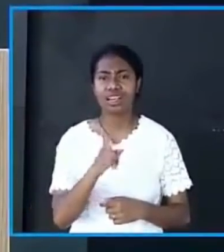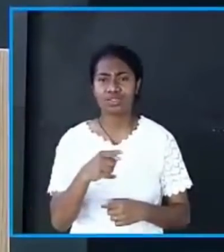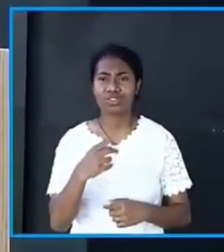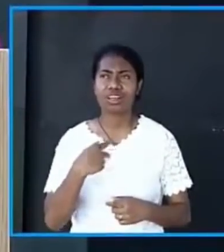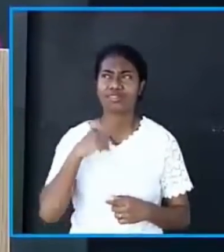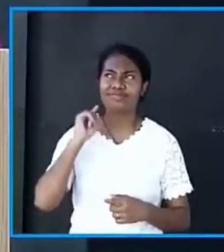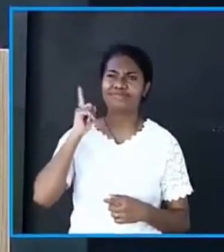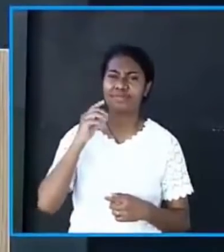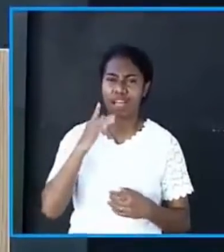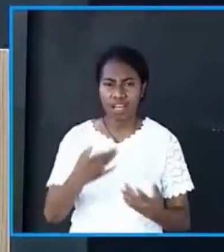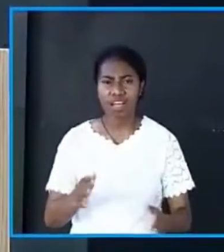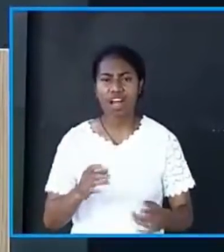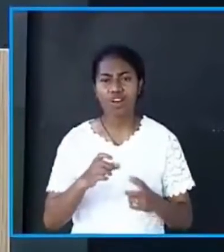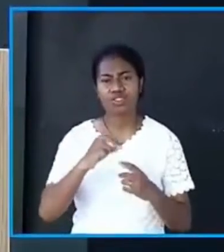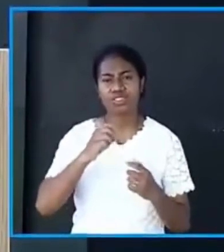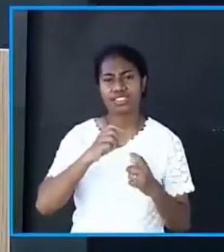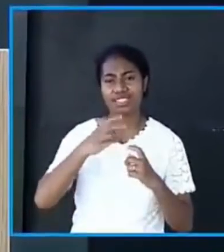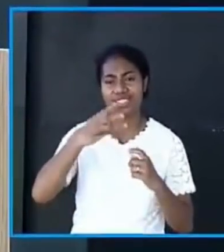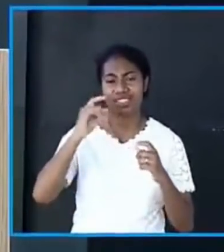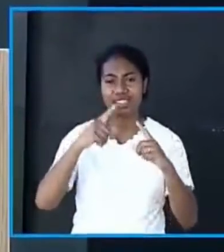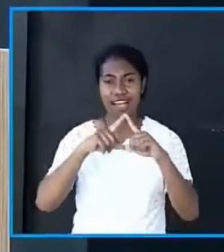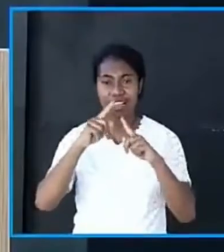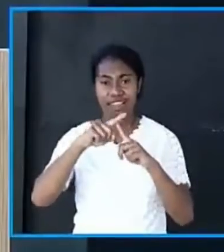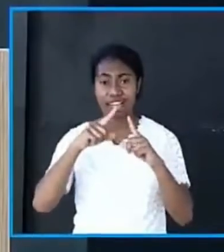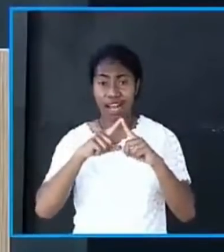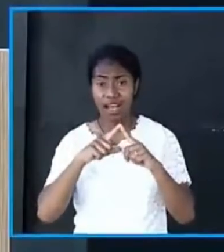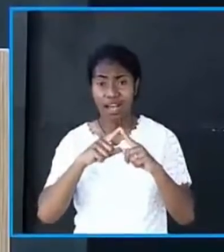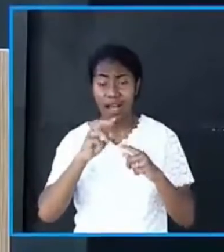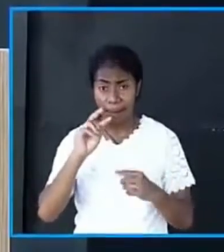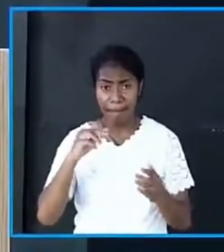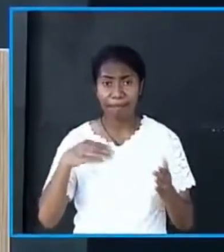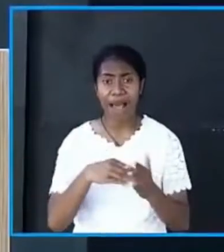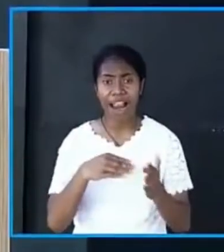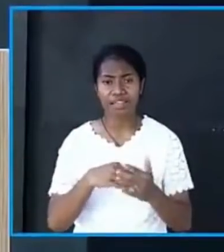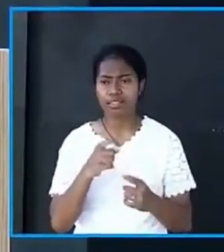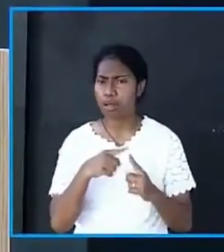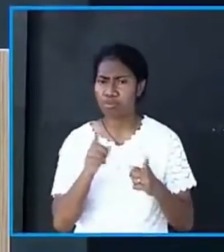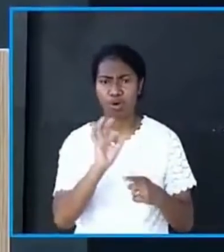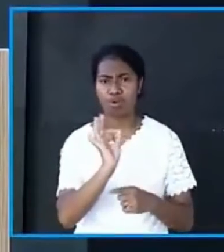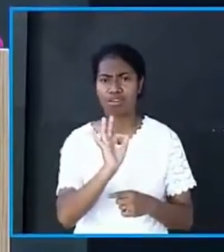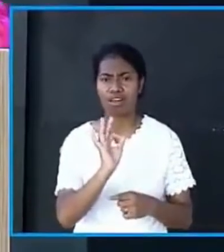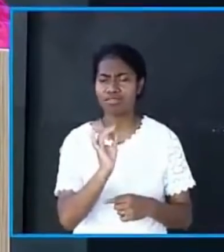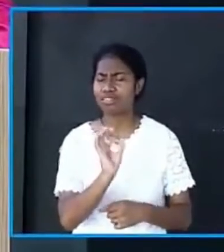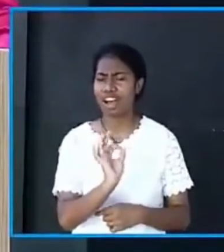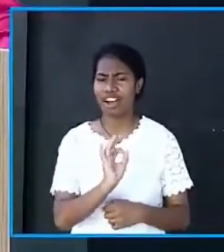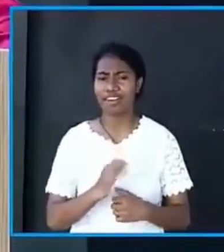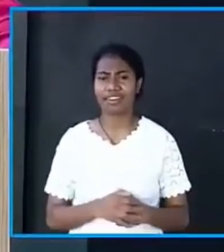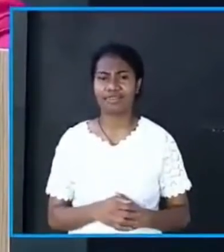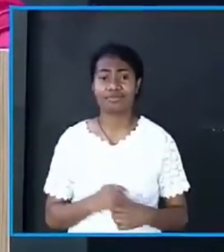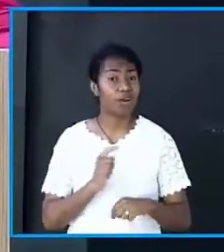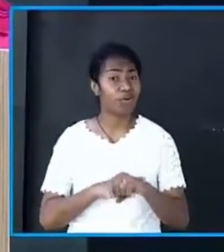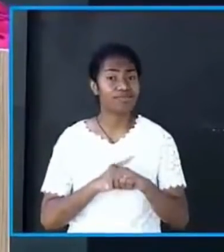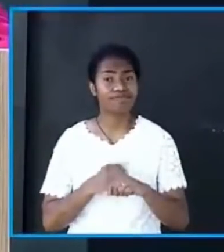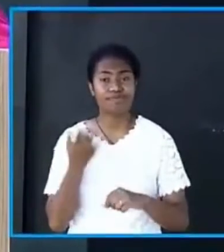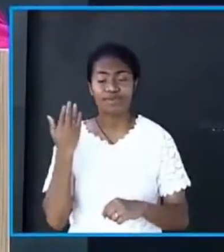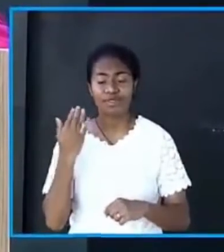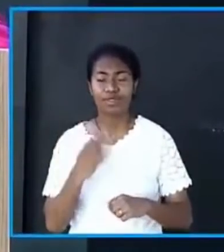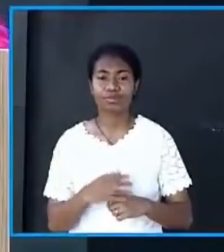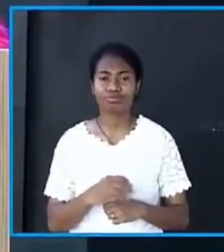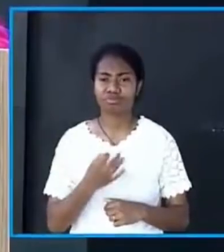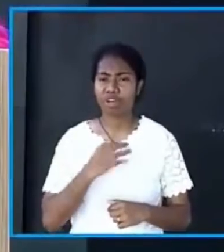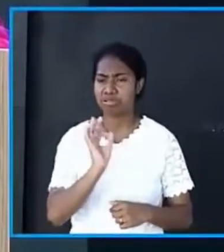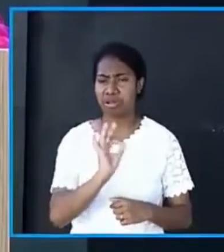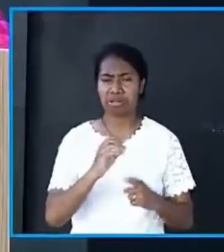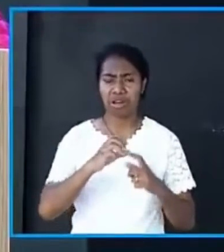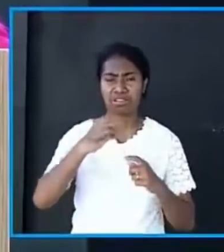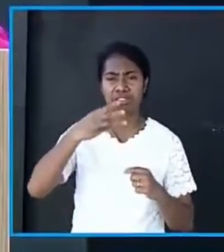balas kalau tidak Sejahtera Jangan panas waktu saya tidak balasnya tidak Sejahtera